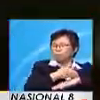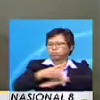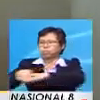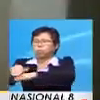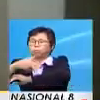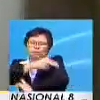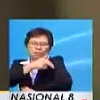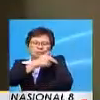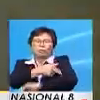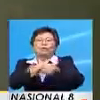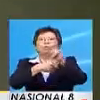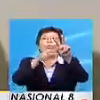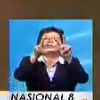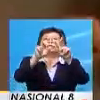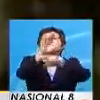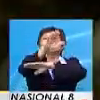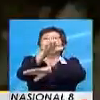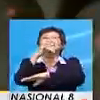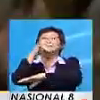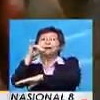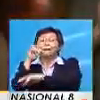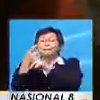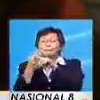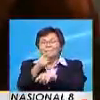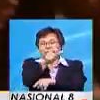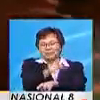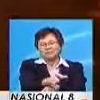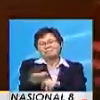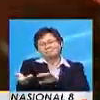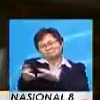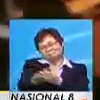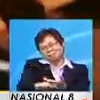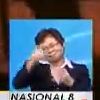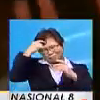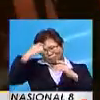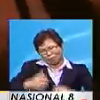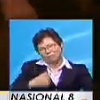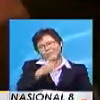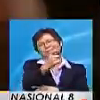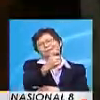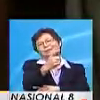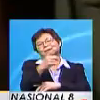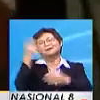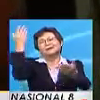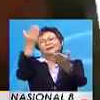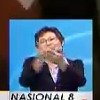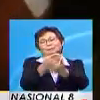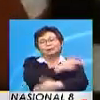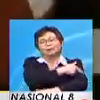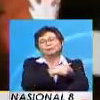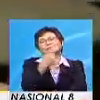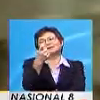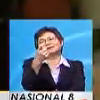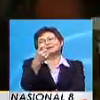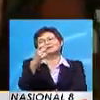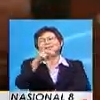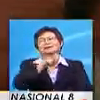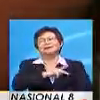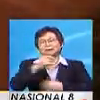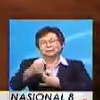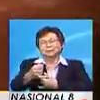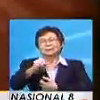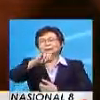230 petang semalam namun mangsa disahkan meninggal dunia sebaik tiba di Hospital berkenaan ketua jabatan